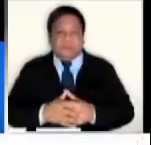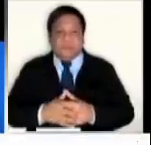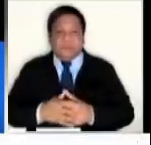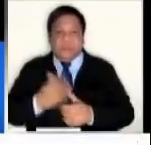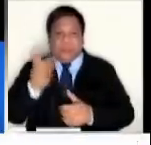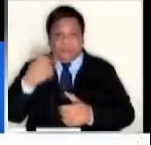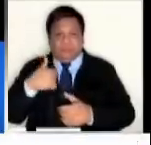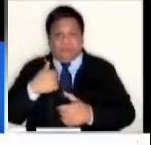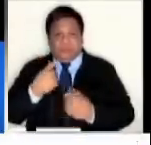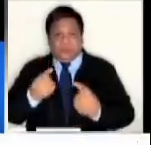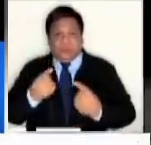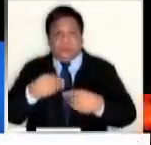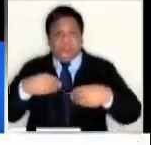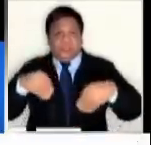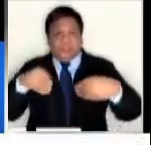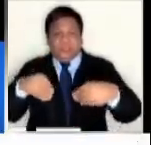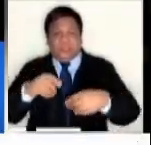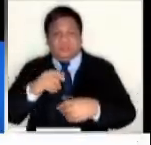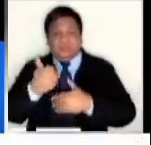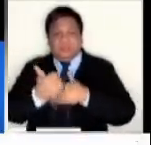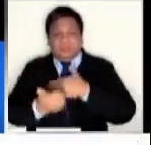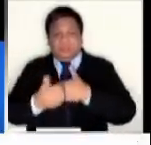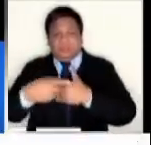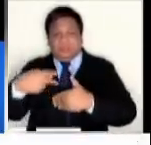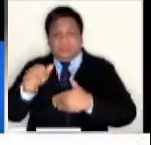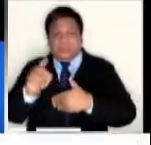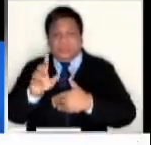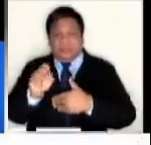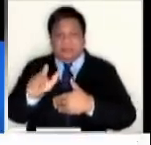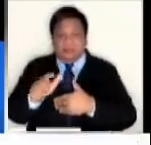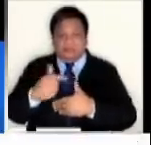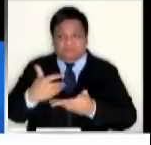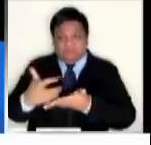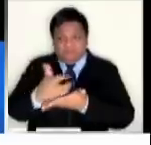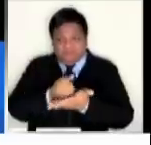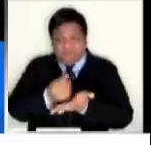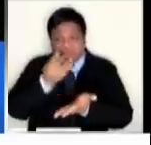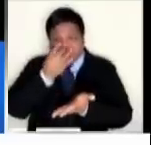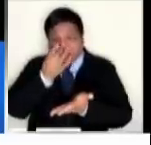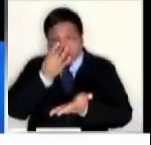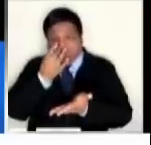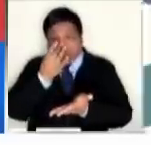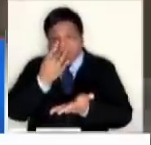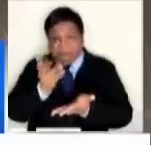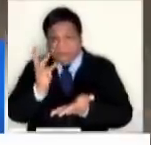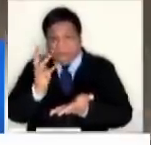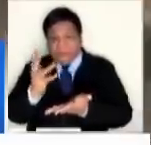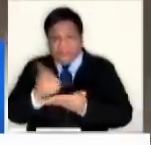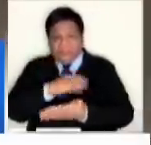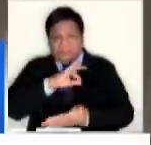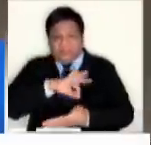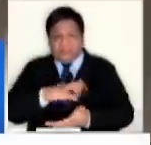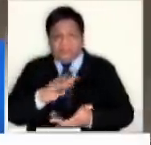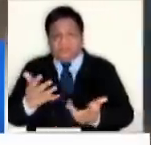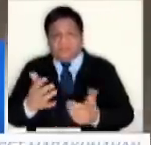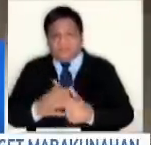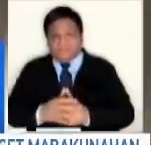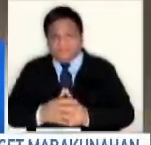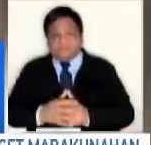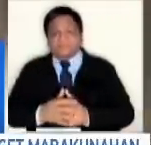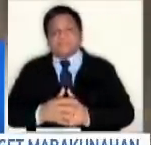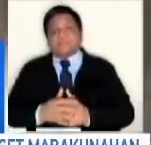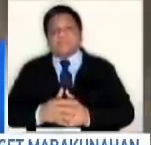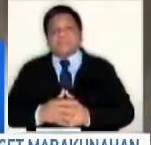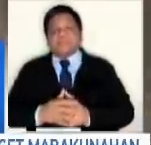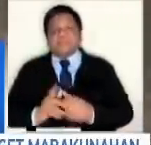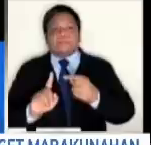pandesal. Ang kinikita ko po lang naman sa pandesal, 50 pesos. Ang isang babae at kanyang